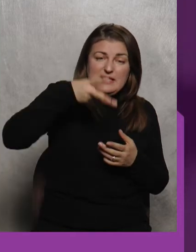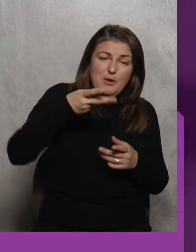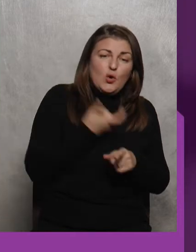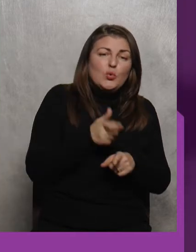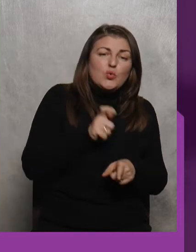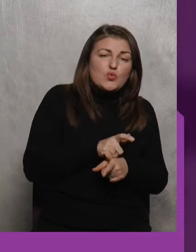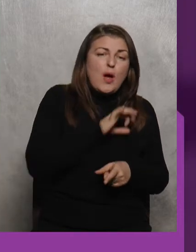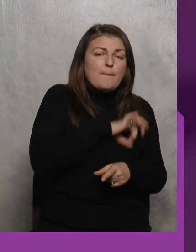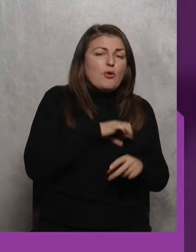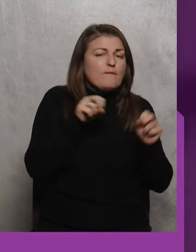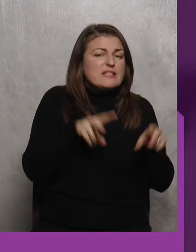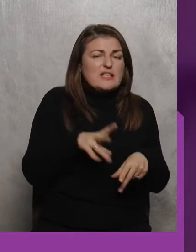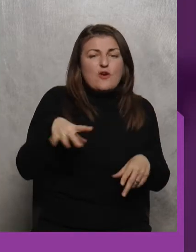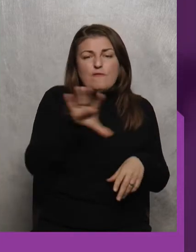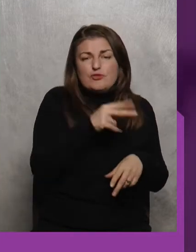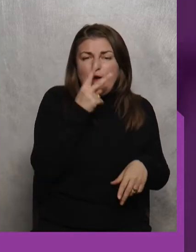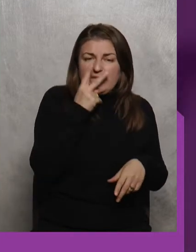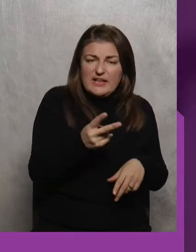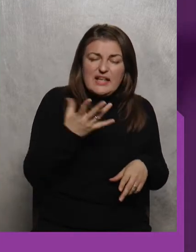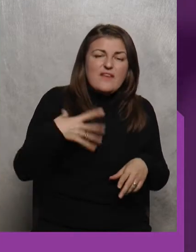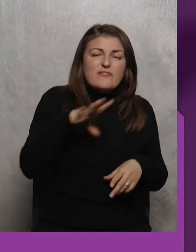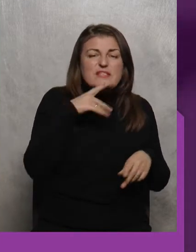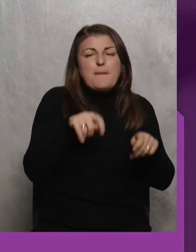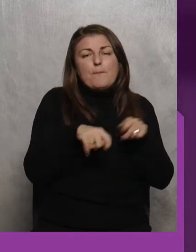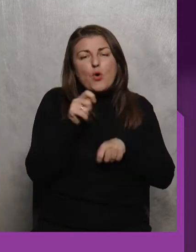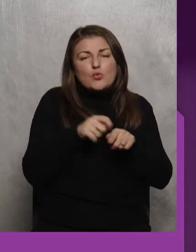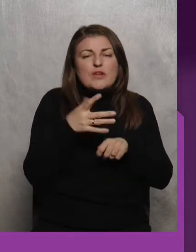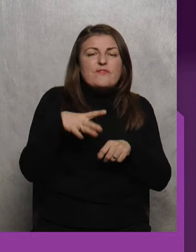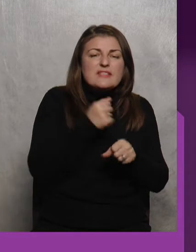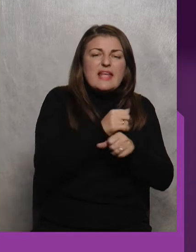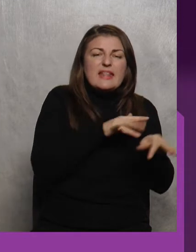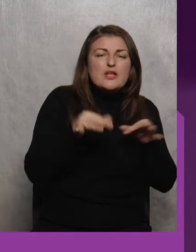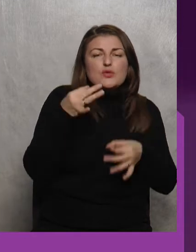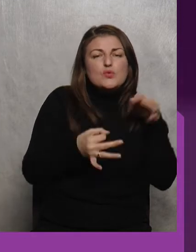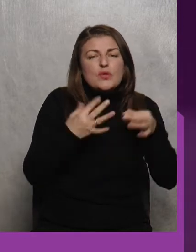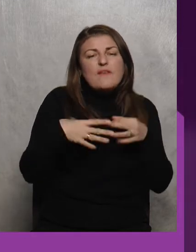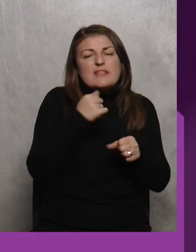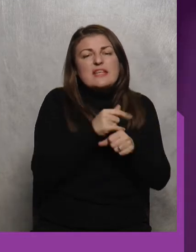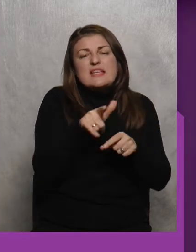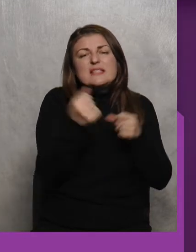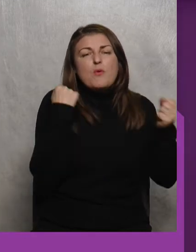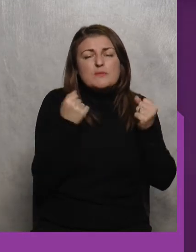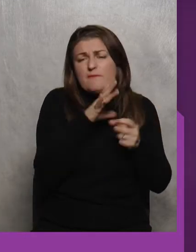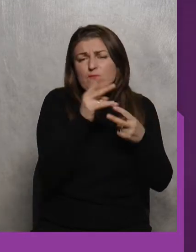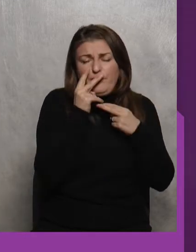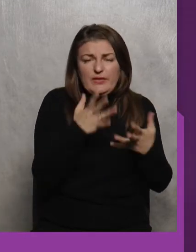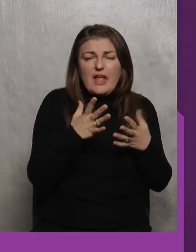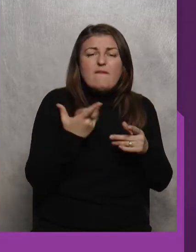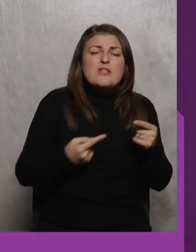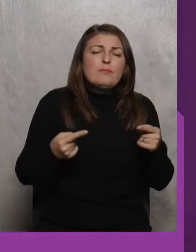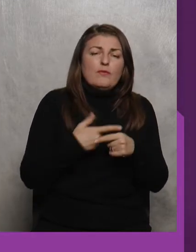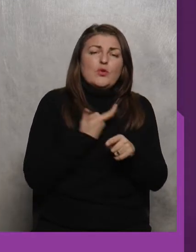дуже професійно, все видно, всі порушення, всі дії суддів, всі дії спортсменів видно, відповідно,